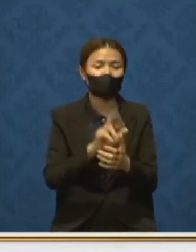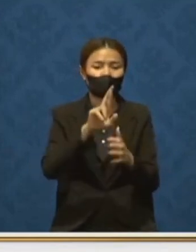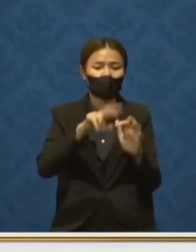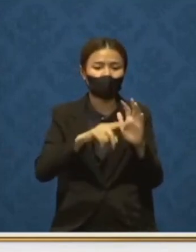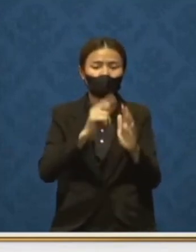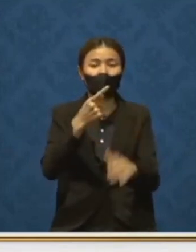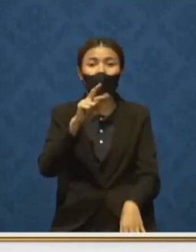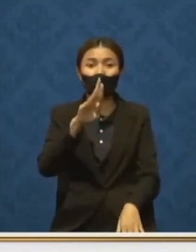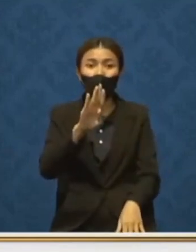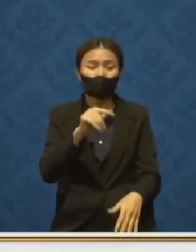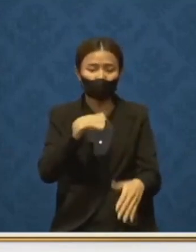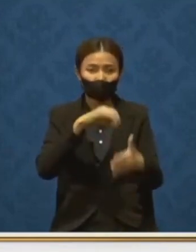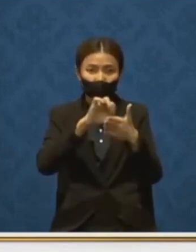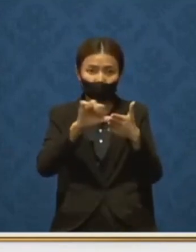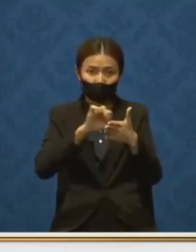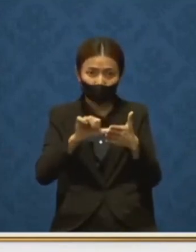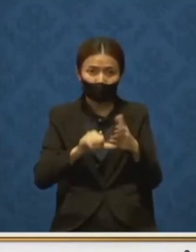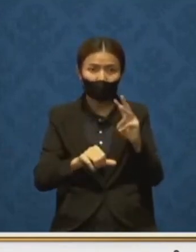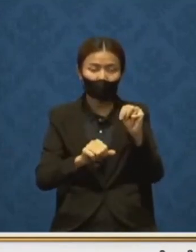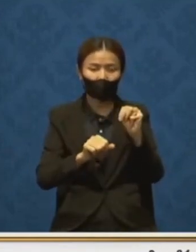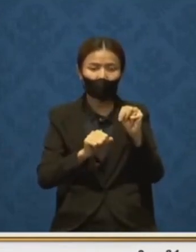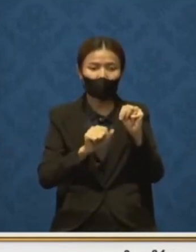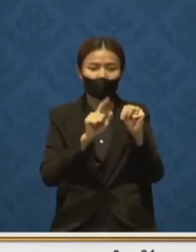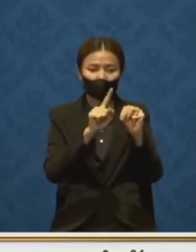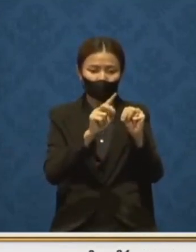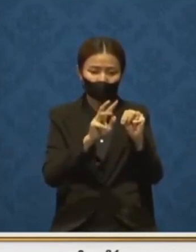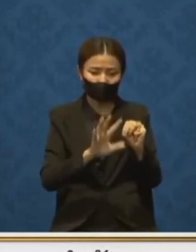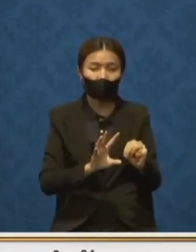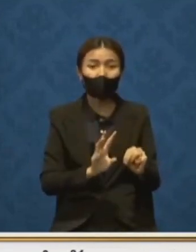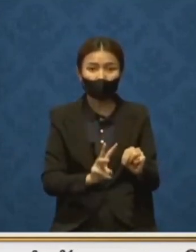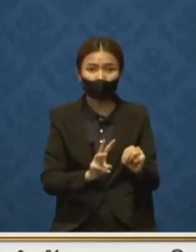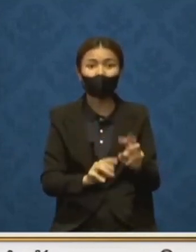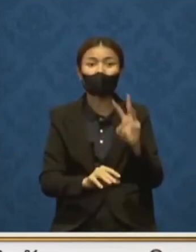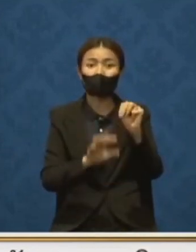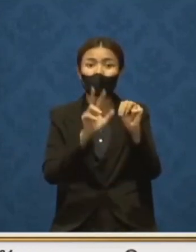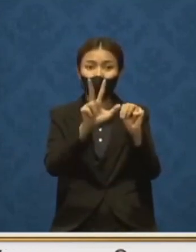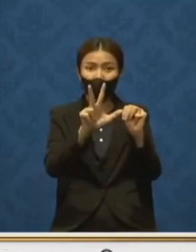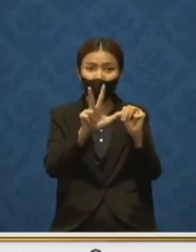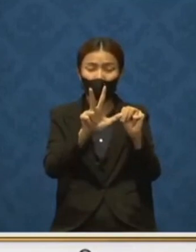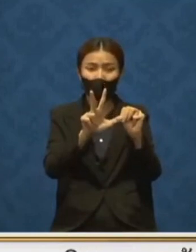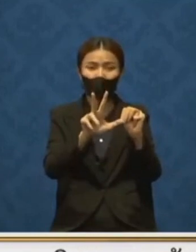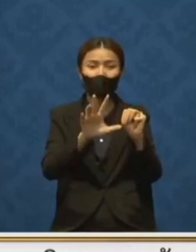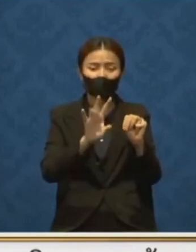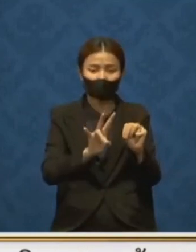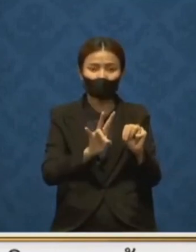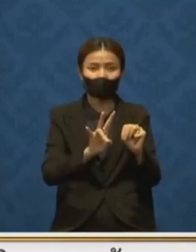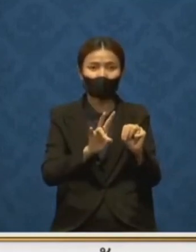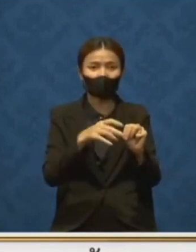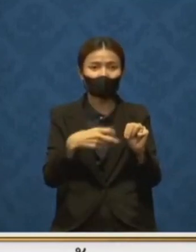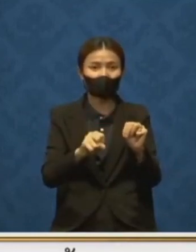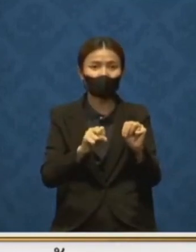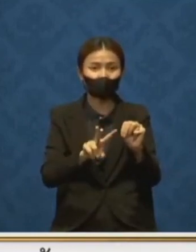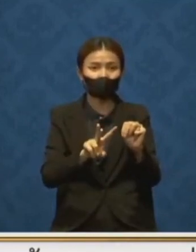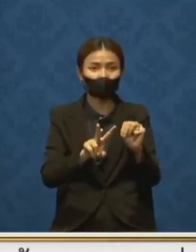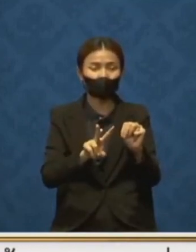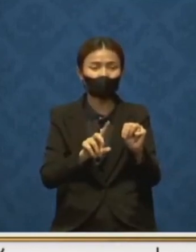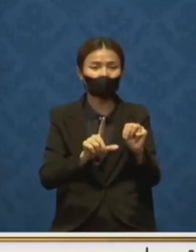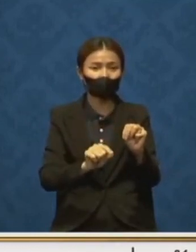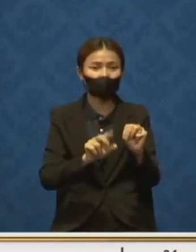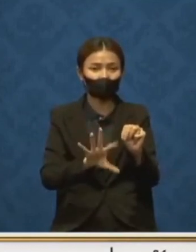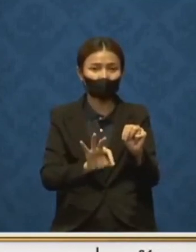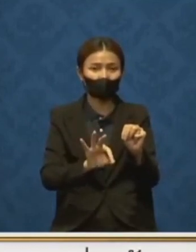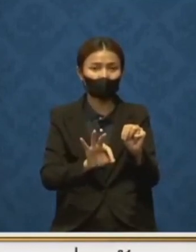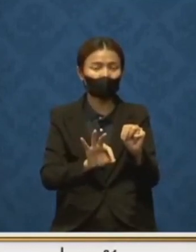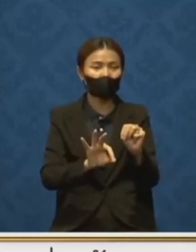ฉบับนี้จำนวน6มาตราคือในมาตรา3มาตรา7มาตรา12มาตรา